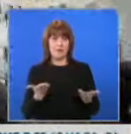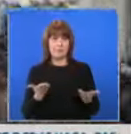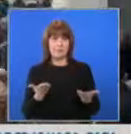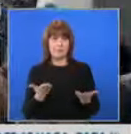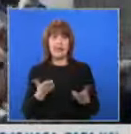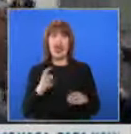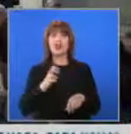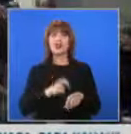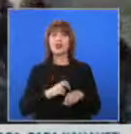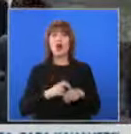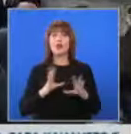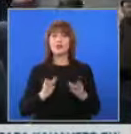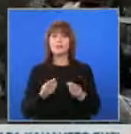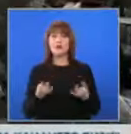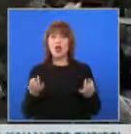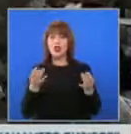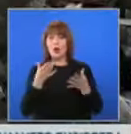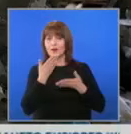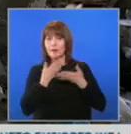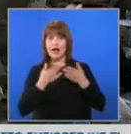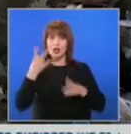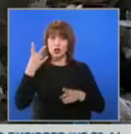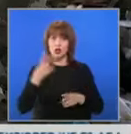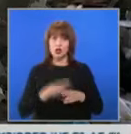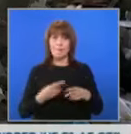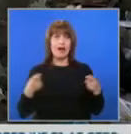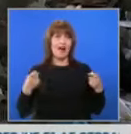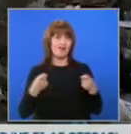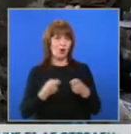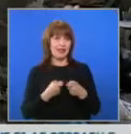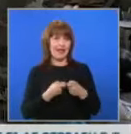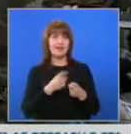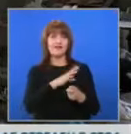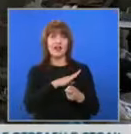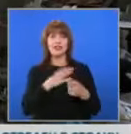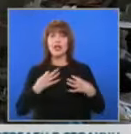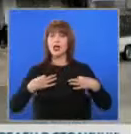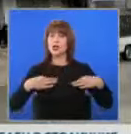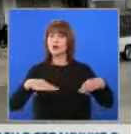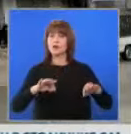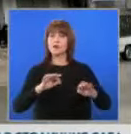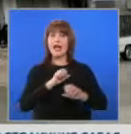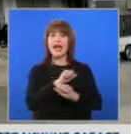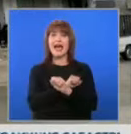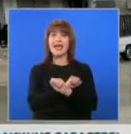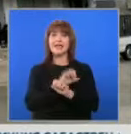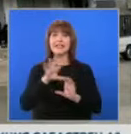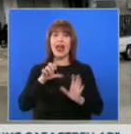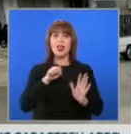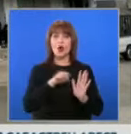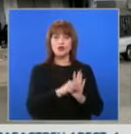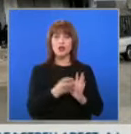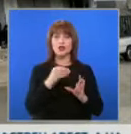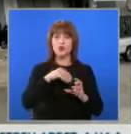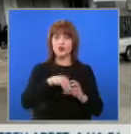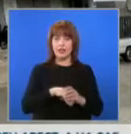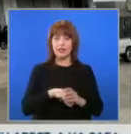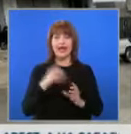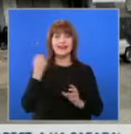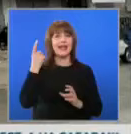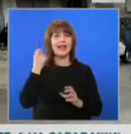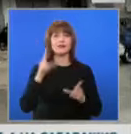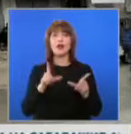Вчера в Доха започнаха нови преговори за прекратяване на огъня в ивицата Газа и освобождаване на заложници с участието на директора на Мосад